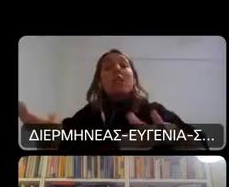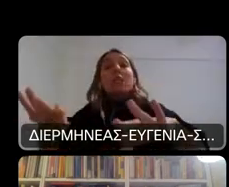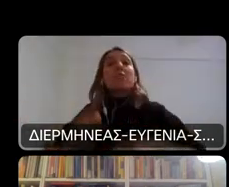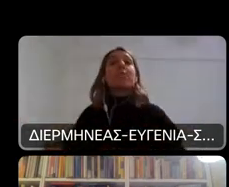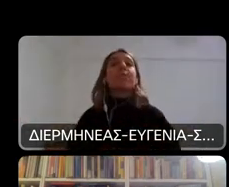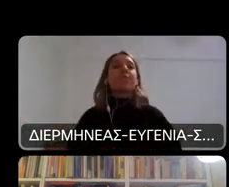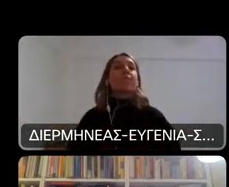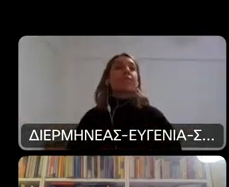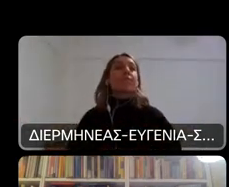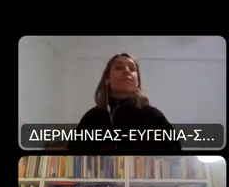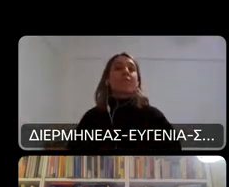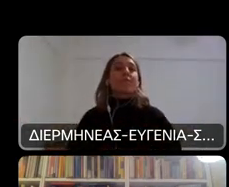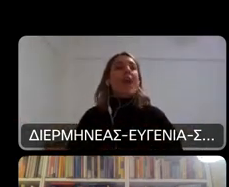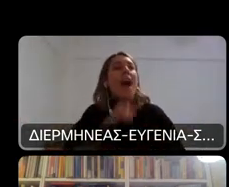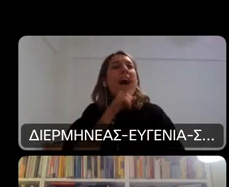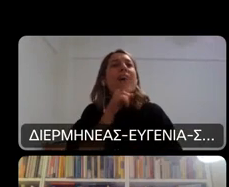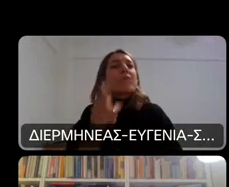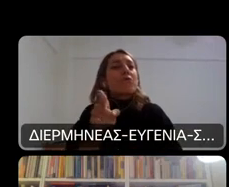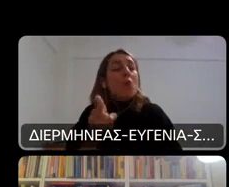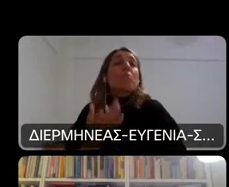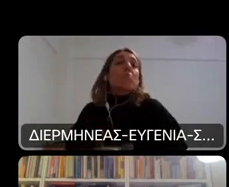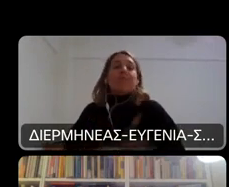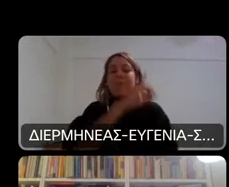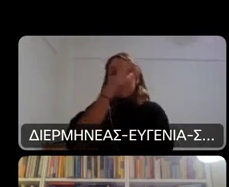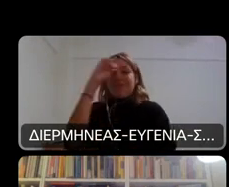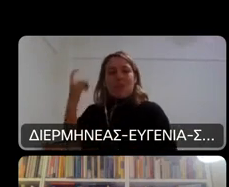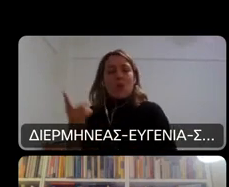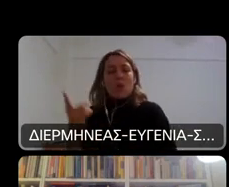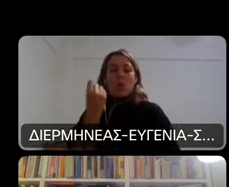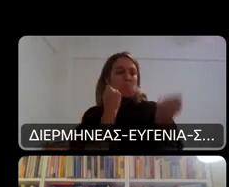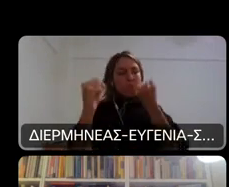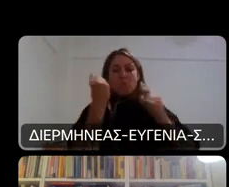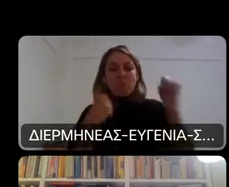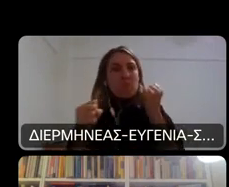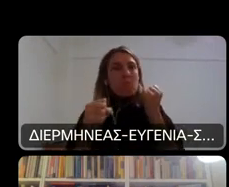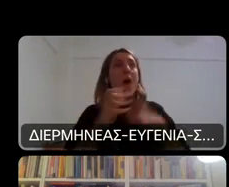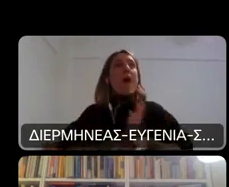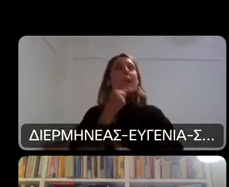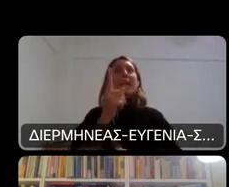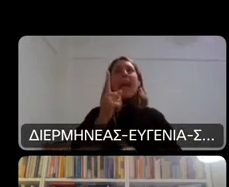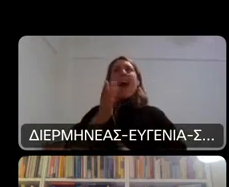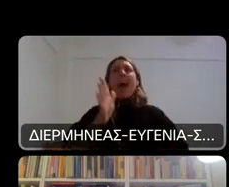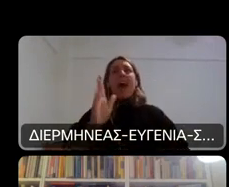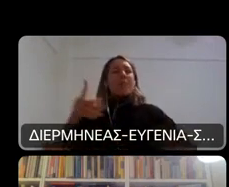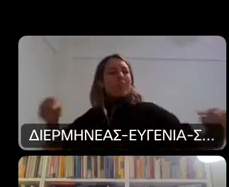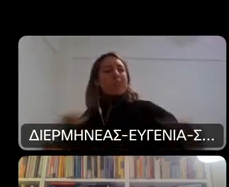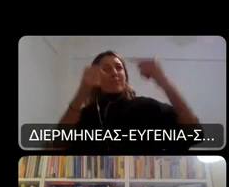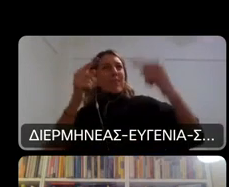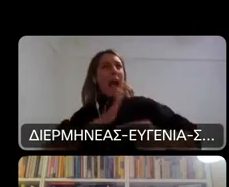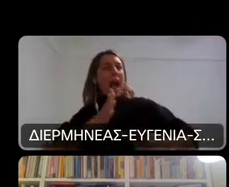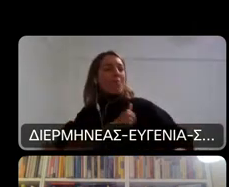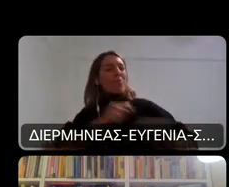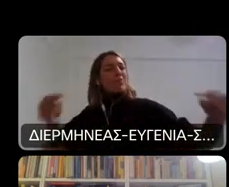που έφερε στην επιφάνεια δυσκολίες, αντιδράσεις και αντικρουόμενες απόψεις. Ταυτόχρονα